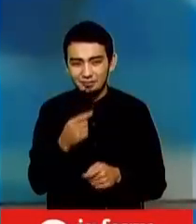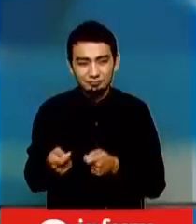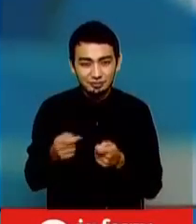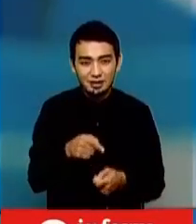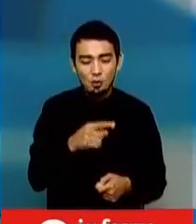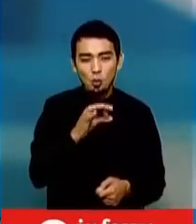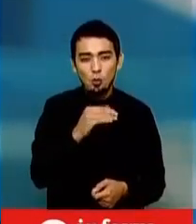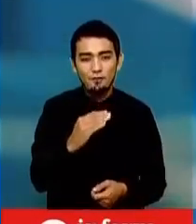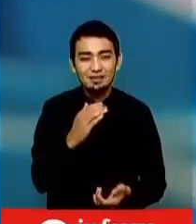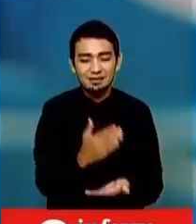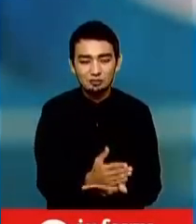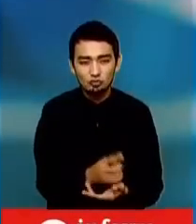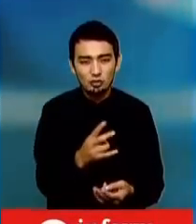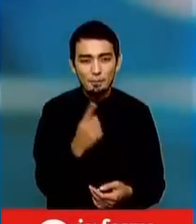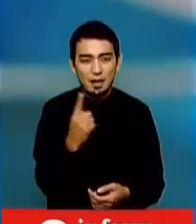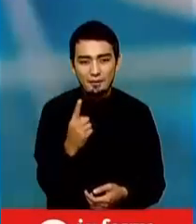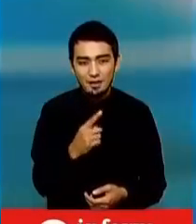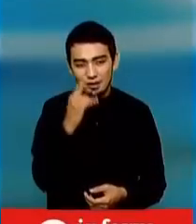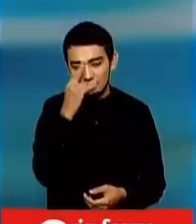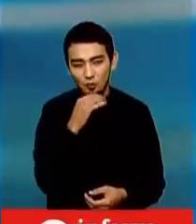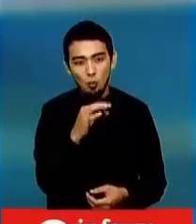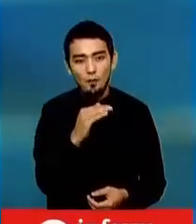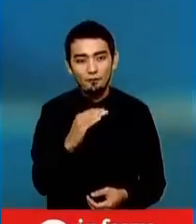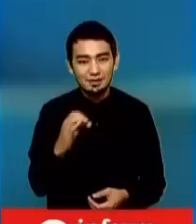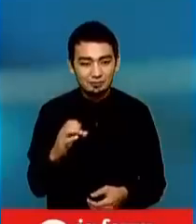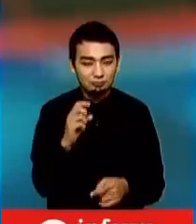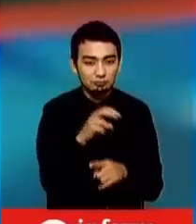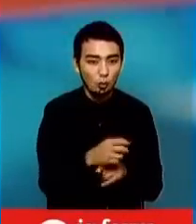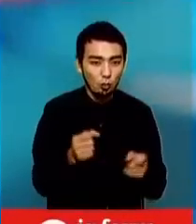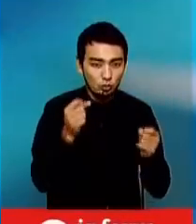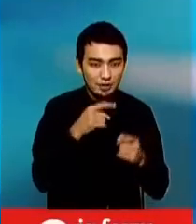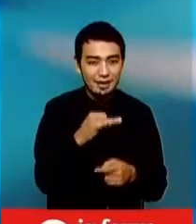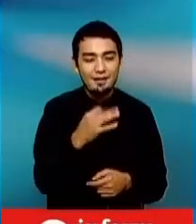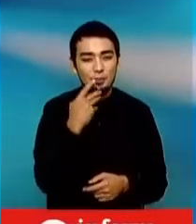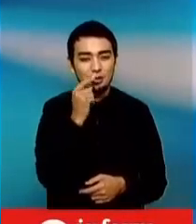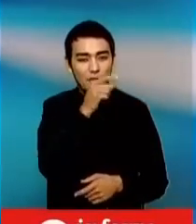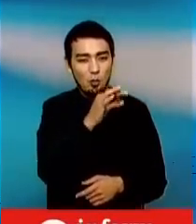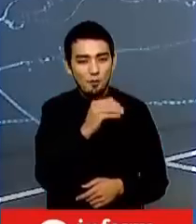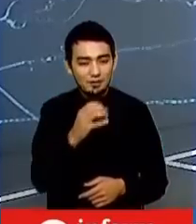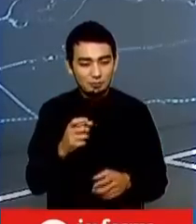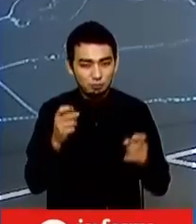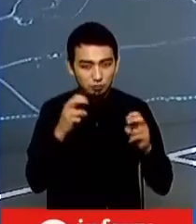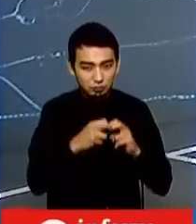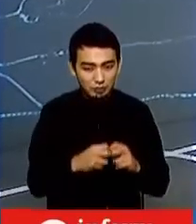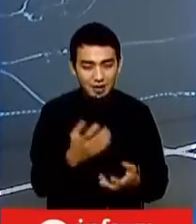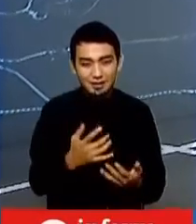офисы. Вот, в первую очередь проверьте казахстанский офис, потом будете уже заграничный их офис проверять. А если у них нету в